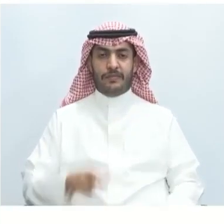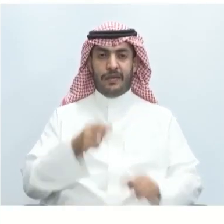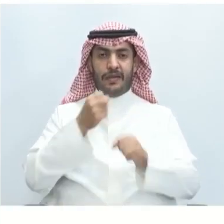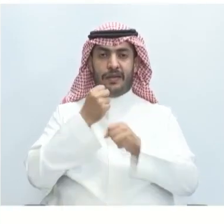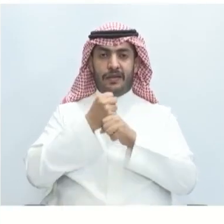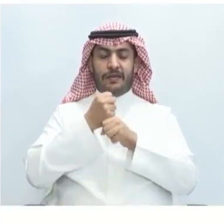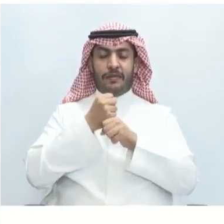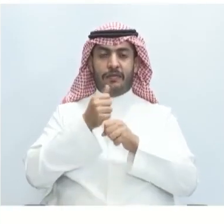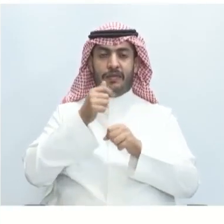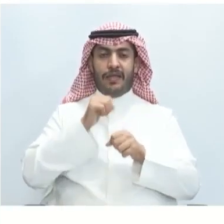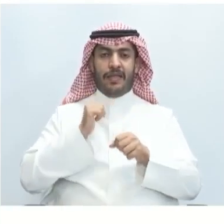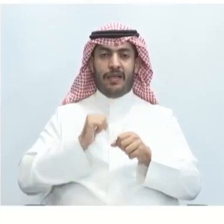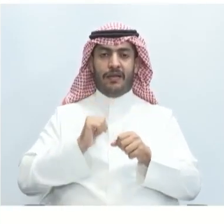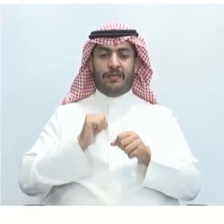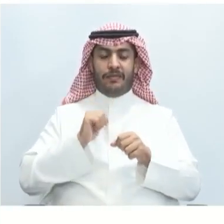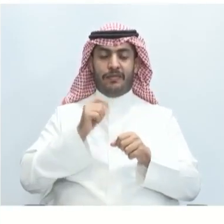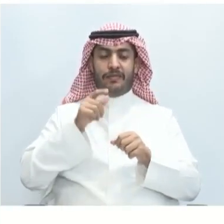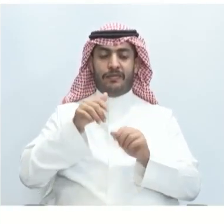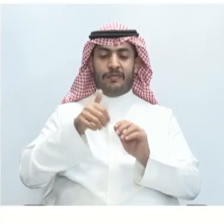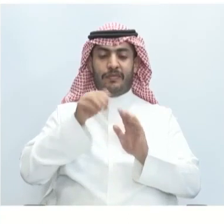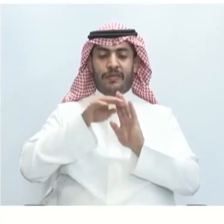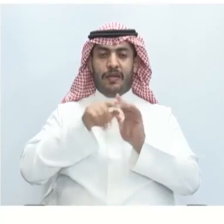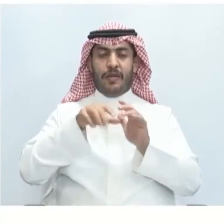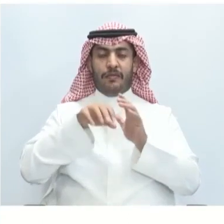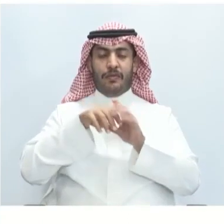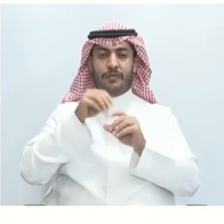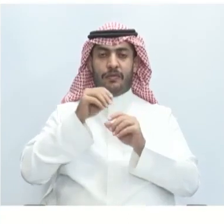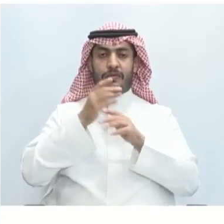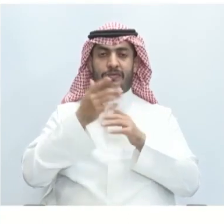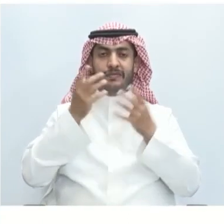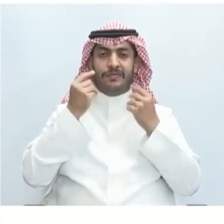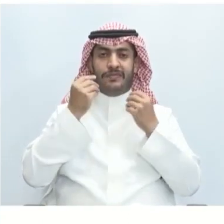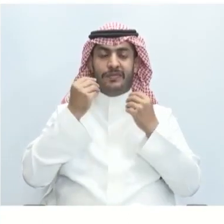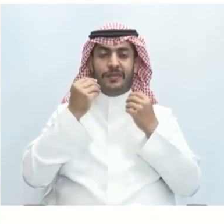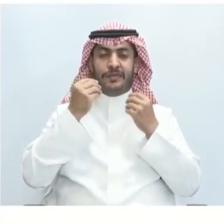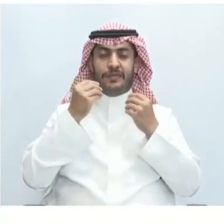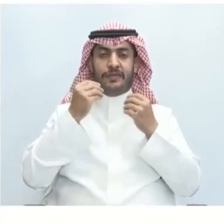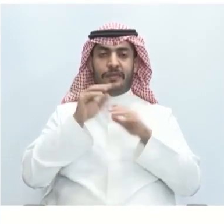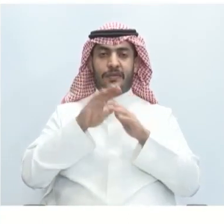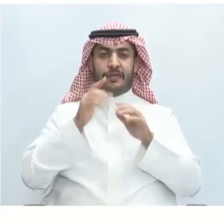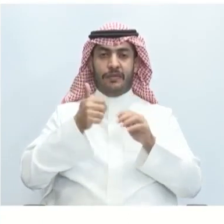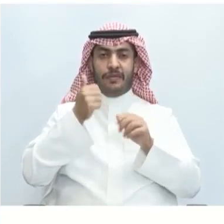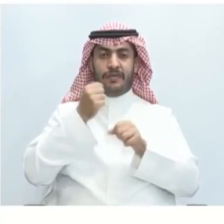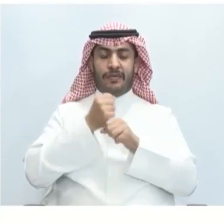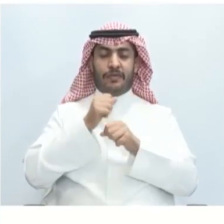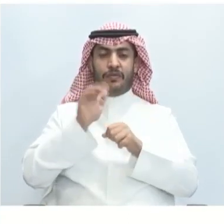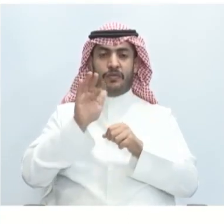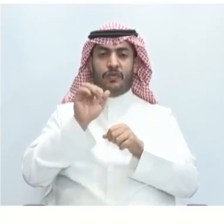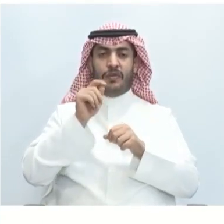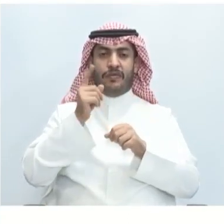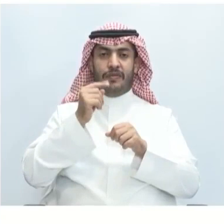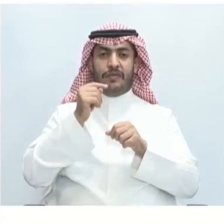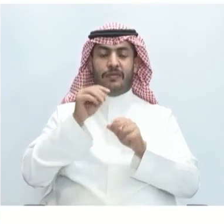عليها عزيزي الطالب في هذا المشروع ونحن تعلمنا سابقا كيف نفعل اداه سولفر وكيف